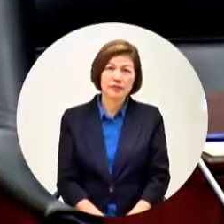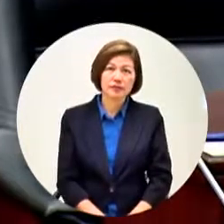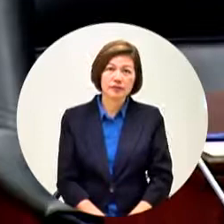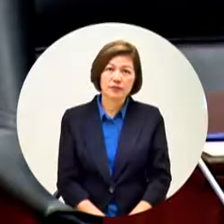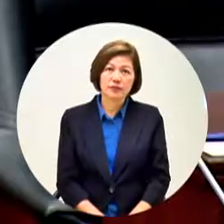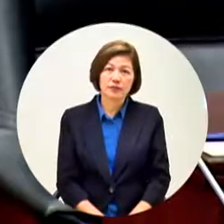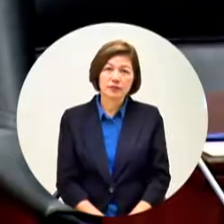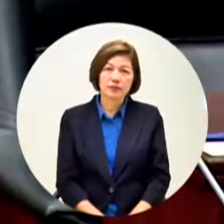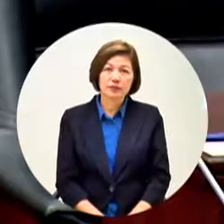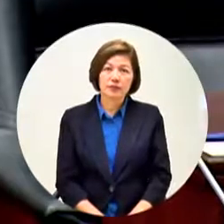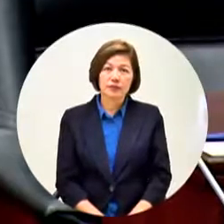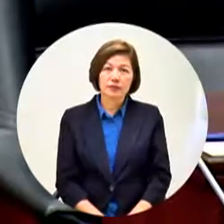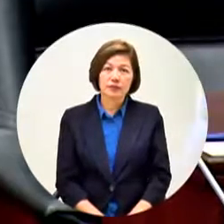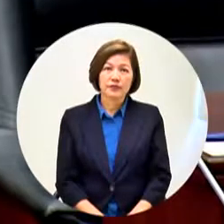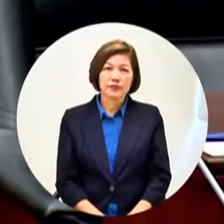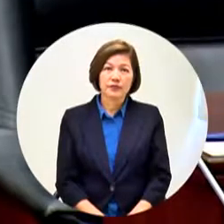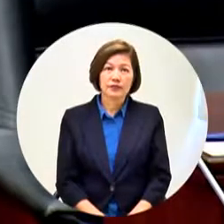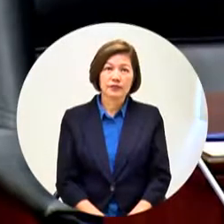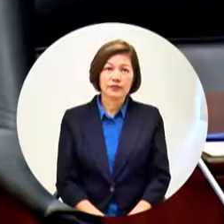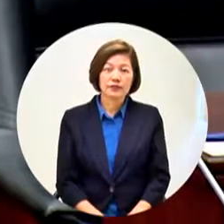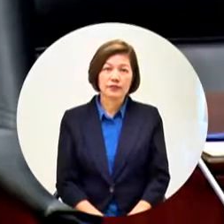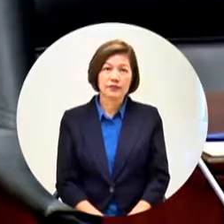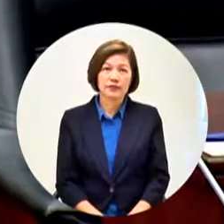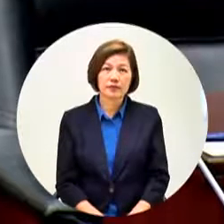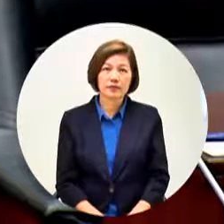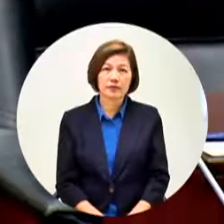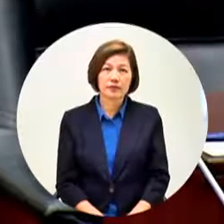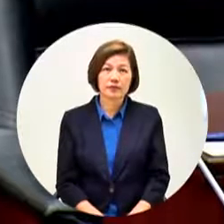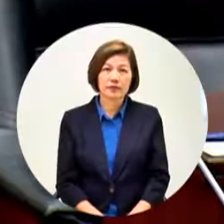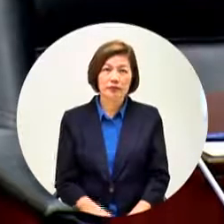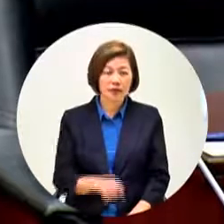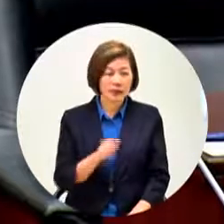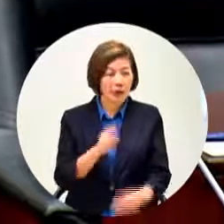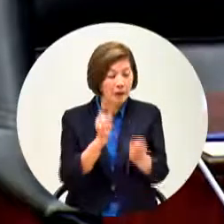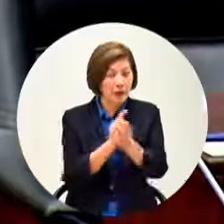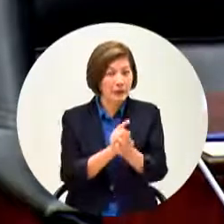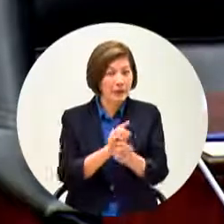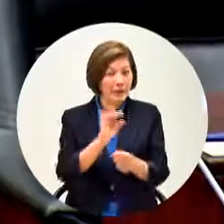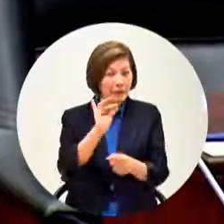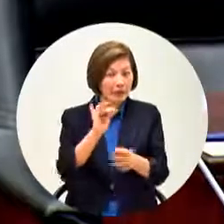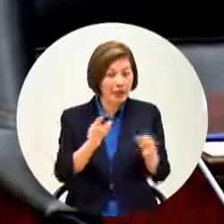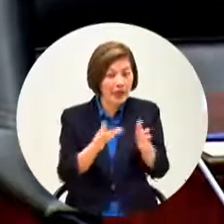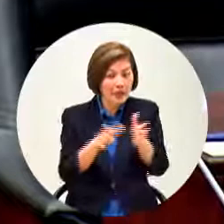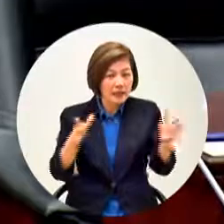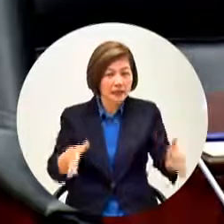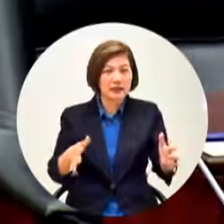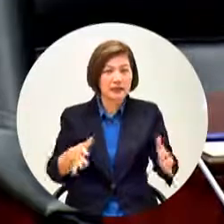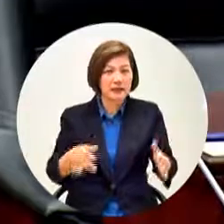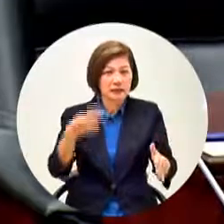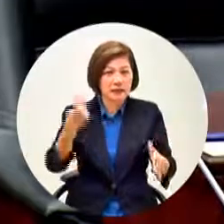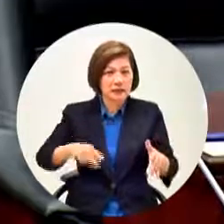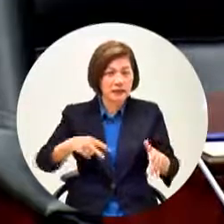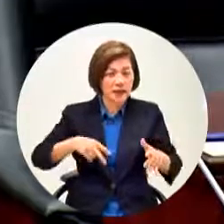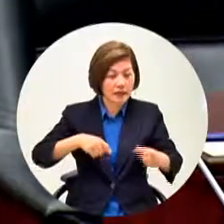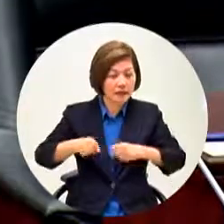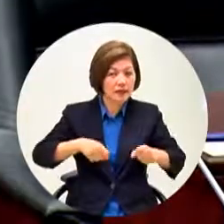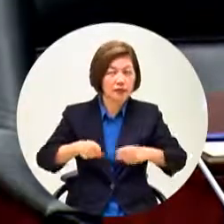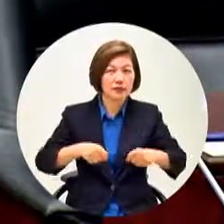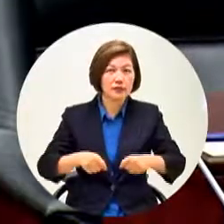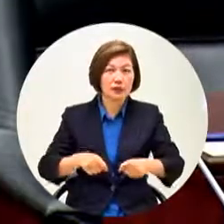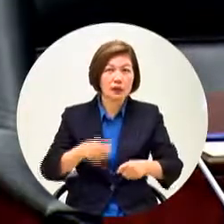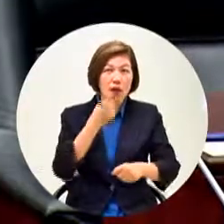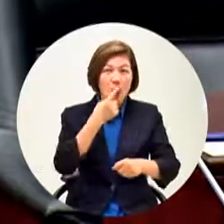伊就讲，算讲这路啊拄着安尼一百级的重划。有哪？你看这红线内底，哦，这